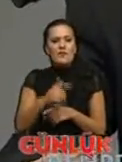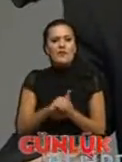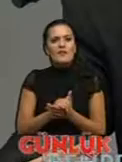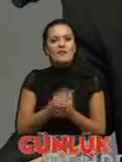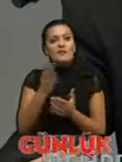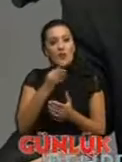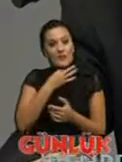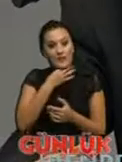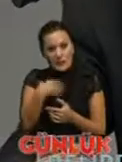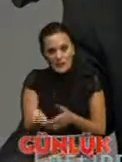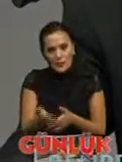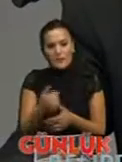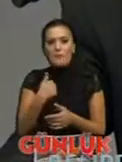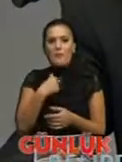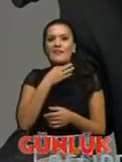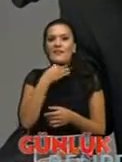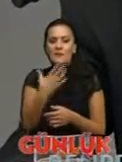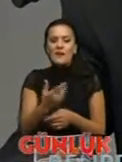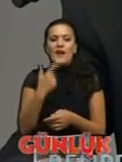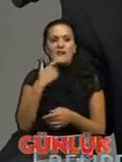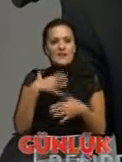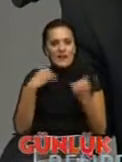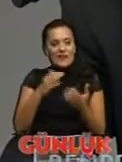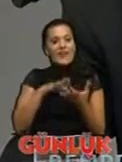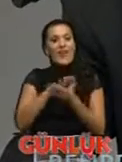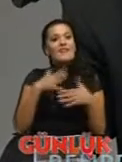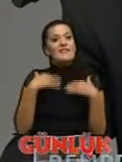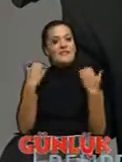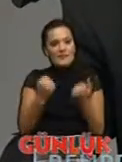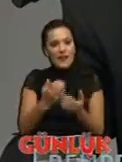Kesinlikle. Çok teşekkür ederiz. Ben teşekkür ederim. Sağ olun. Ayağınıza sağlık. Çok teşekkür ederim.